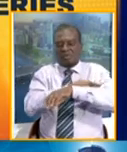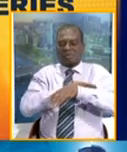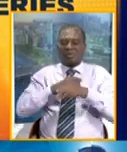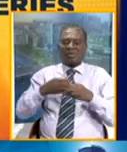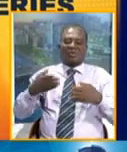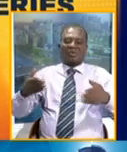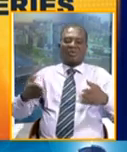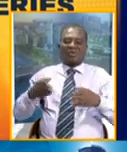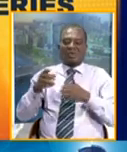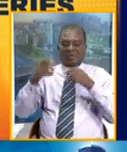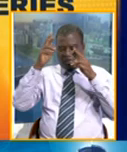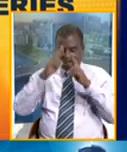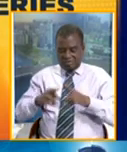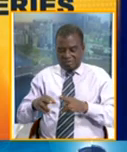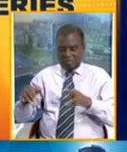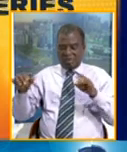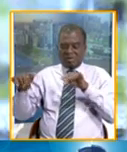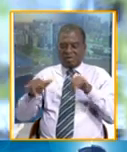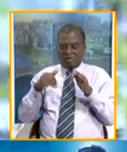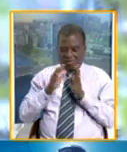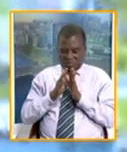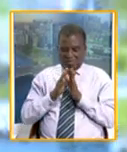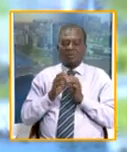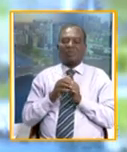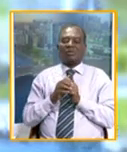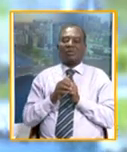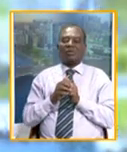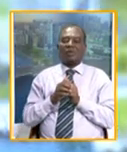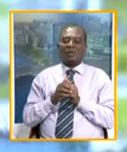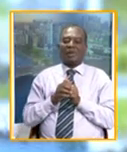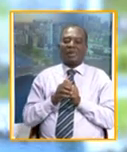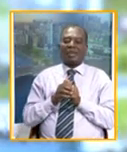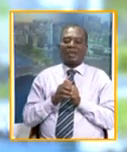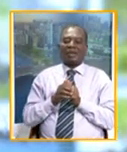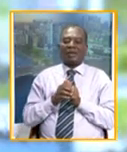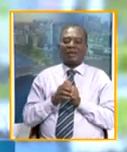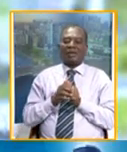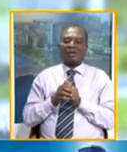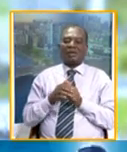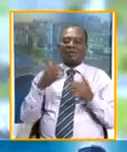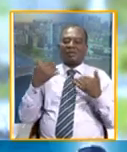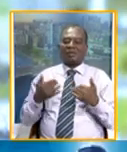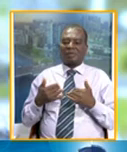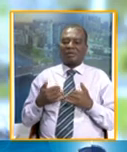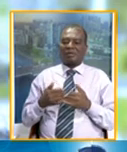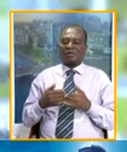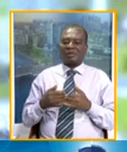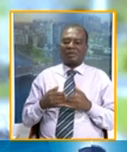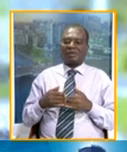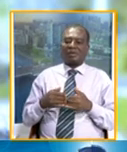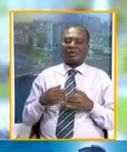les gestes barrières contre le coronavirus. Cette fillette bénéficie désormais de soins